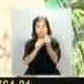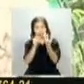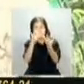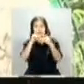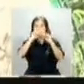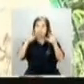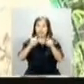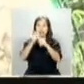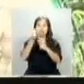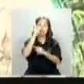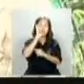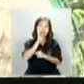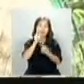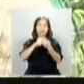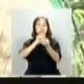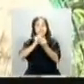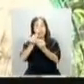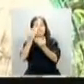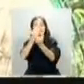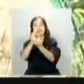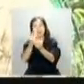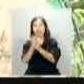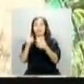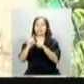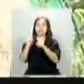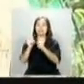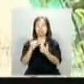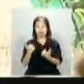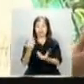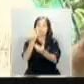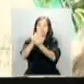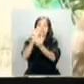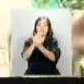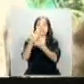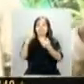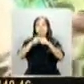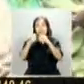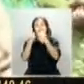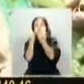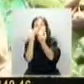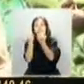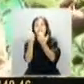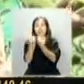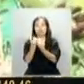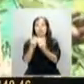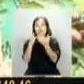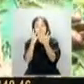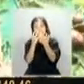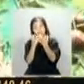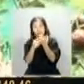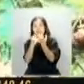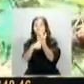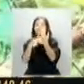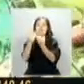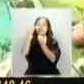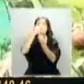ลำไยที่เป็นหลัก อย่างนี้ตอนนี้คือฝรั่ง ครับ เสียหายยังไงบ้างครับ ที่ผลกระทบก็เนี่ยครับผลฝ่อหมด ปกติอ